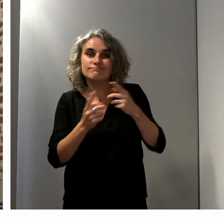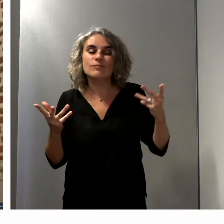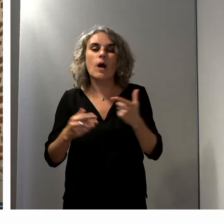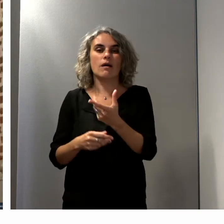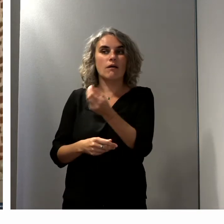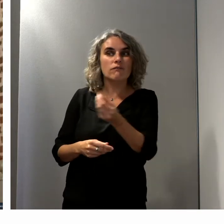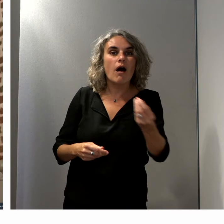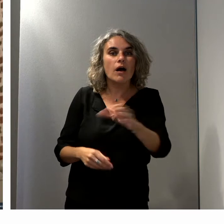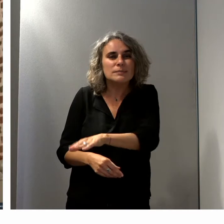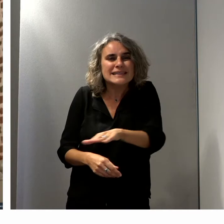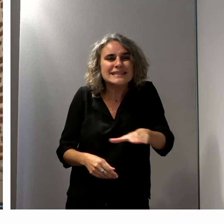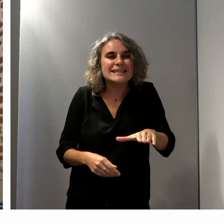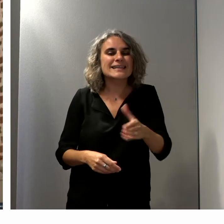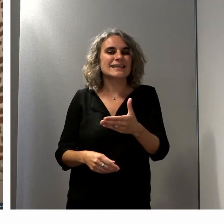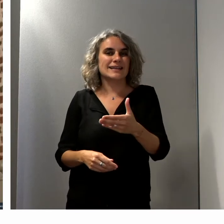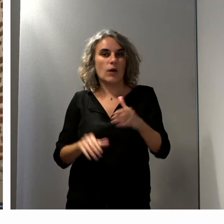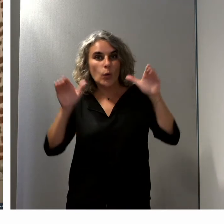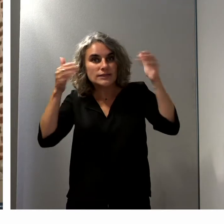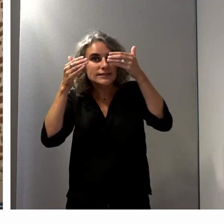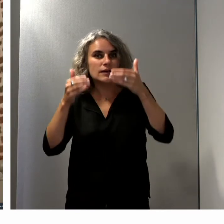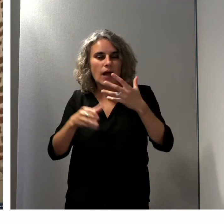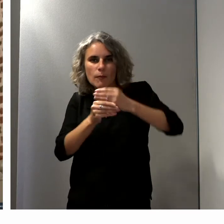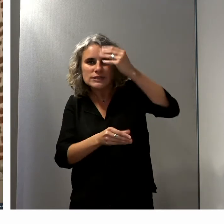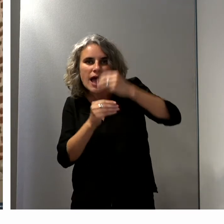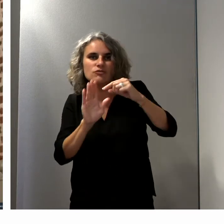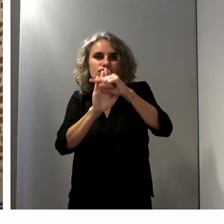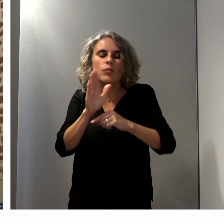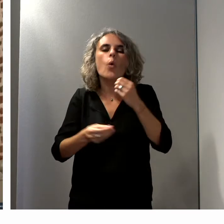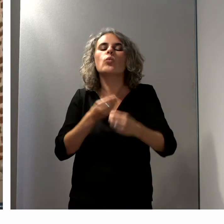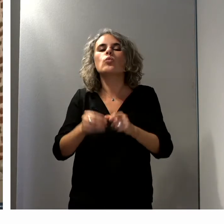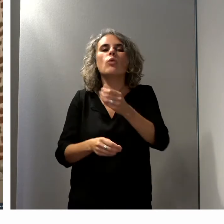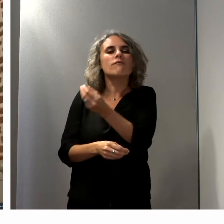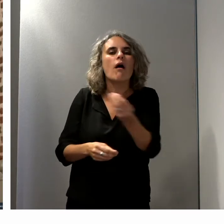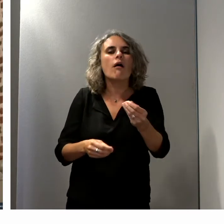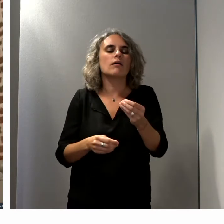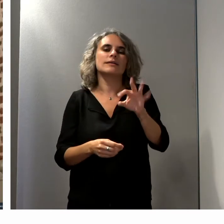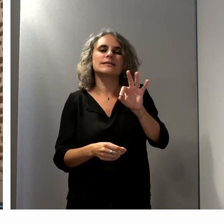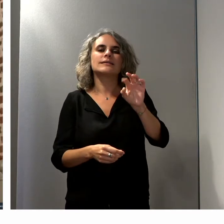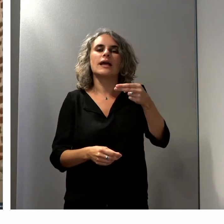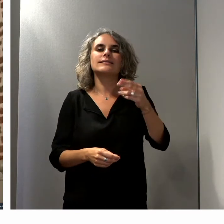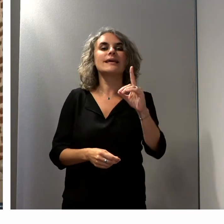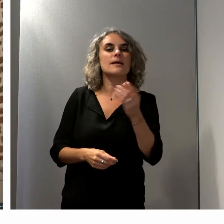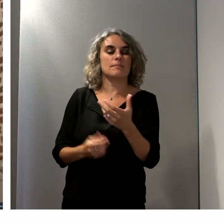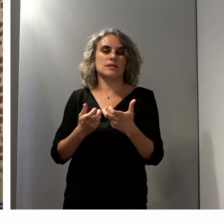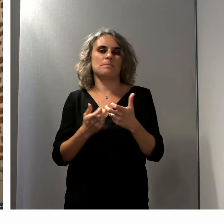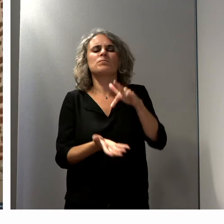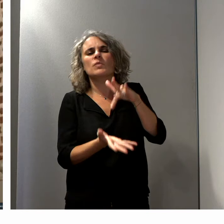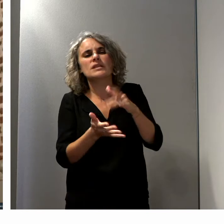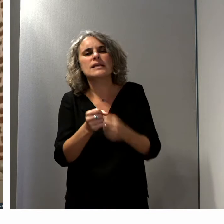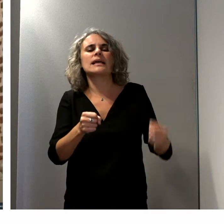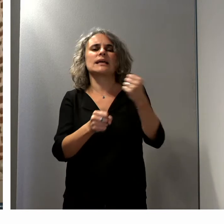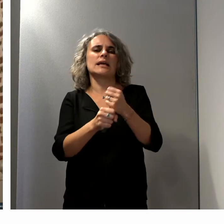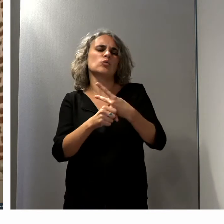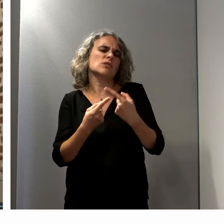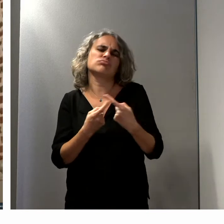chez les tout petits enfants avec autisme ou avec TND. Donc voilà, puis on a fait des sites, on a fait